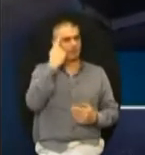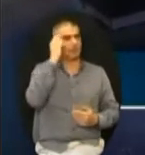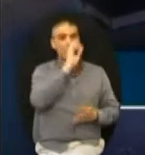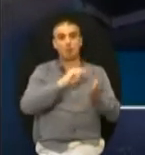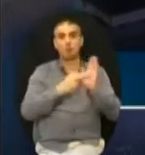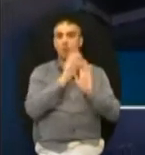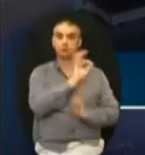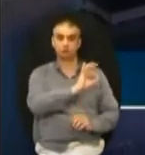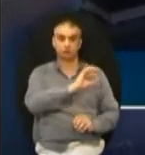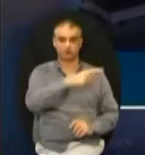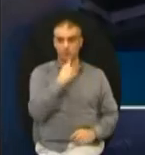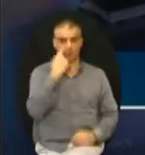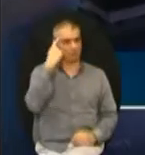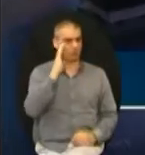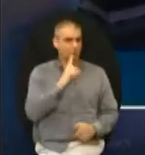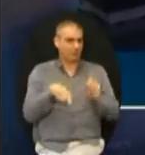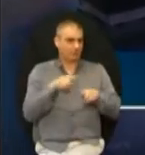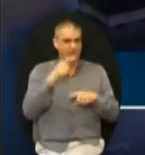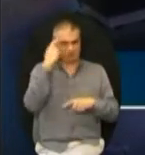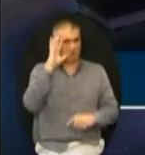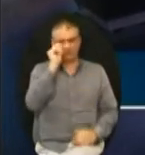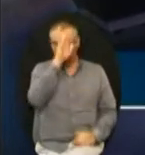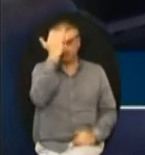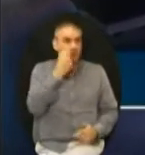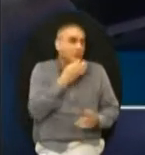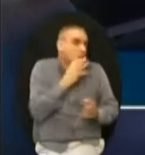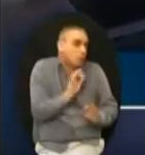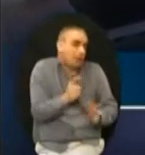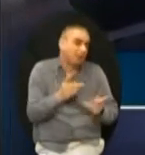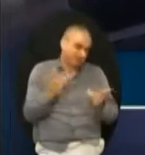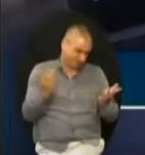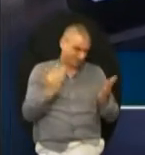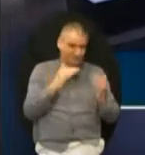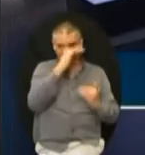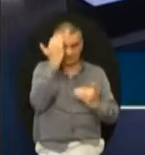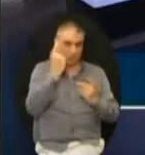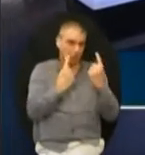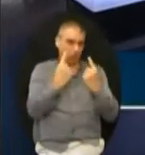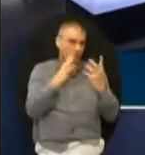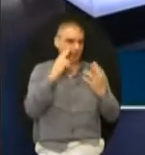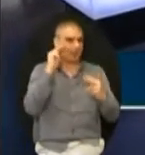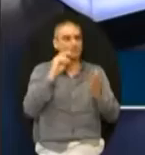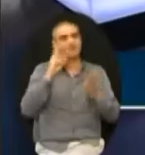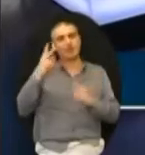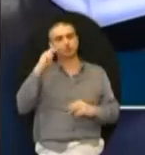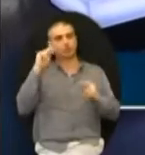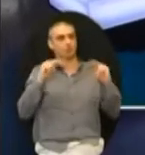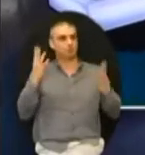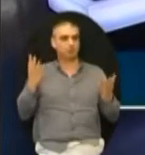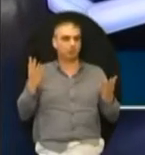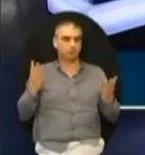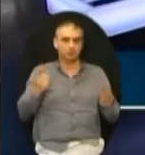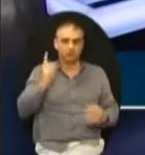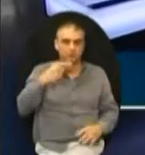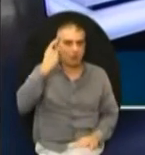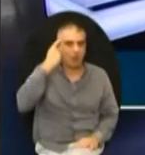הפוליטית שלהם, ומביעים עמדות, לפעמים הם עמדות קיצוניות, וזה בסדר, קיצוניות כמובן בכל אחד אפשר. בעיני המתבונן. בעיני המתבונן.